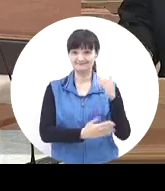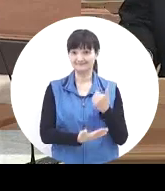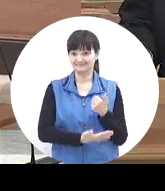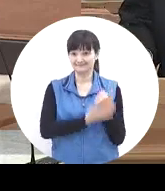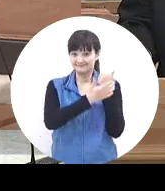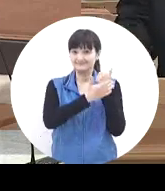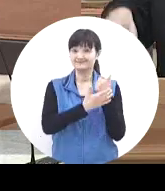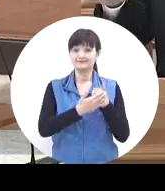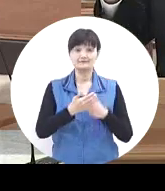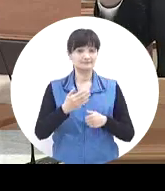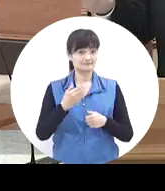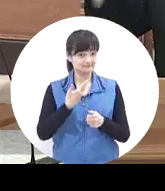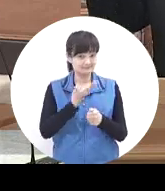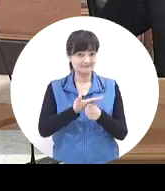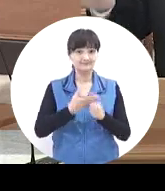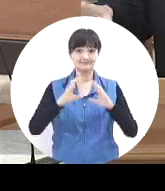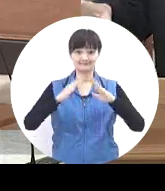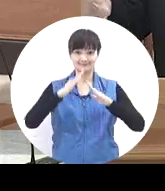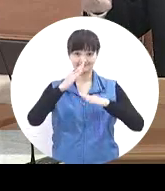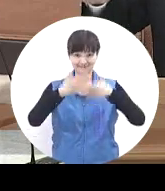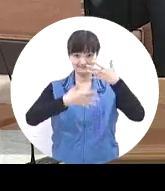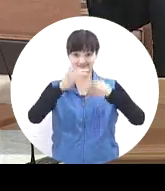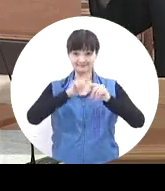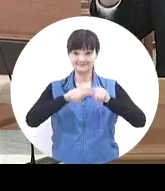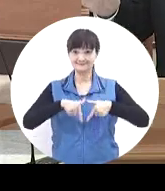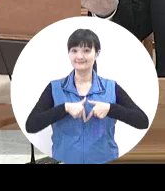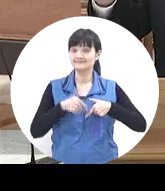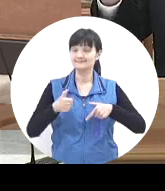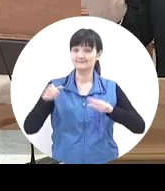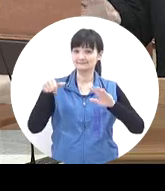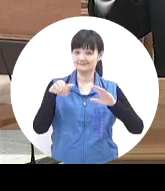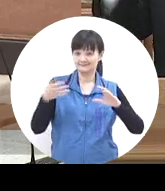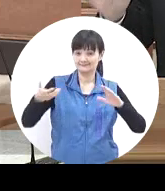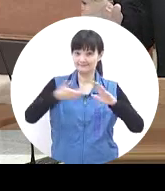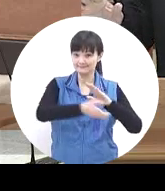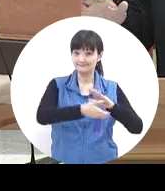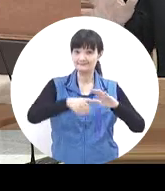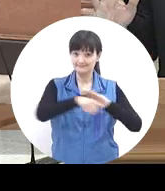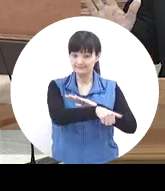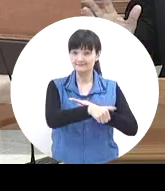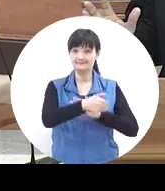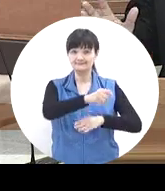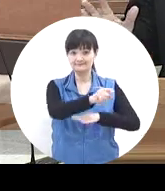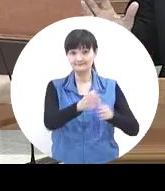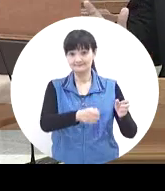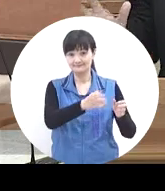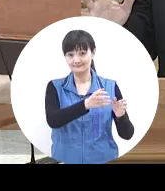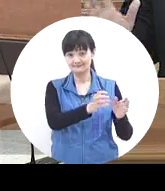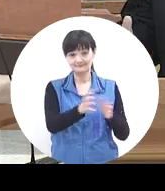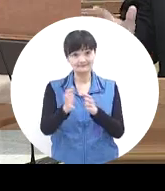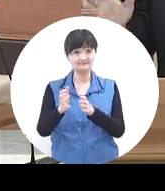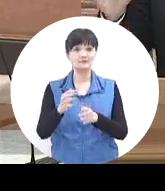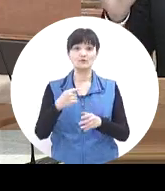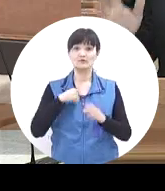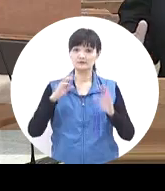进驻，那也愿意当时。在郑部长底下同意，我们有100平协拍中心进到